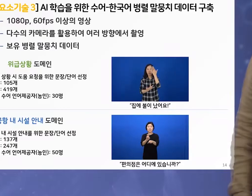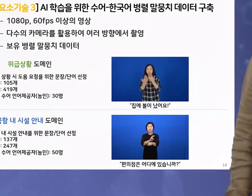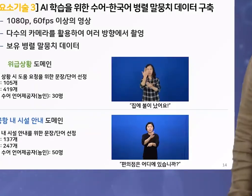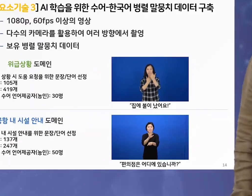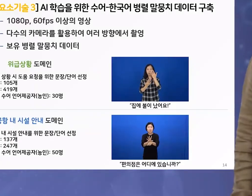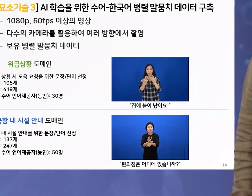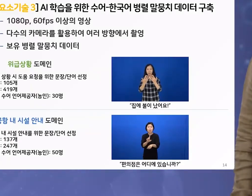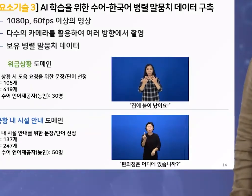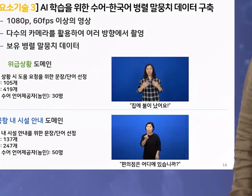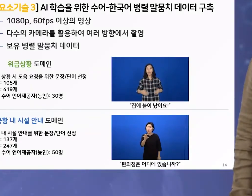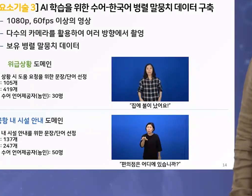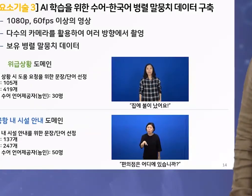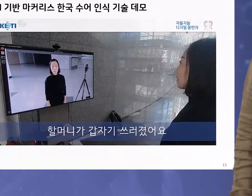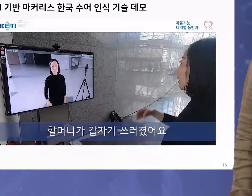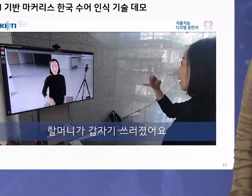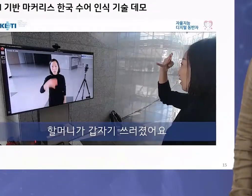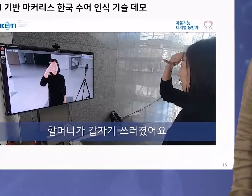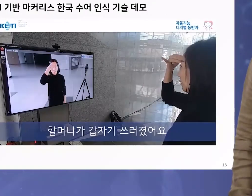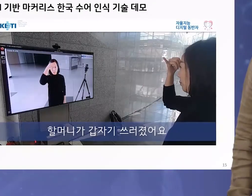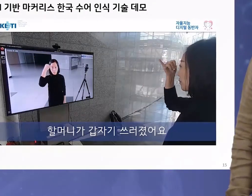50명에게 데이터를 취득을 하였습니다.